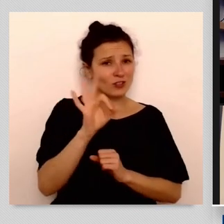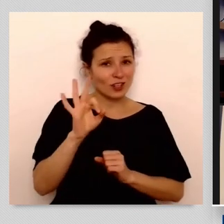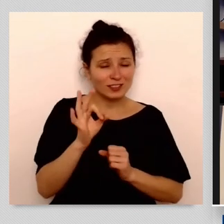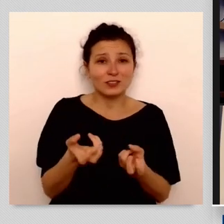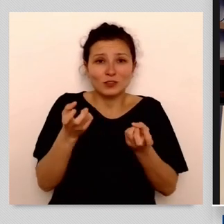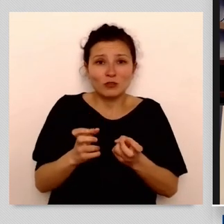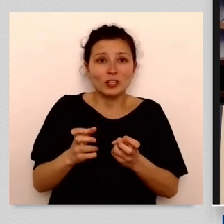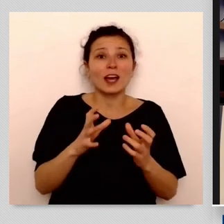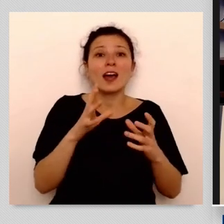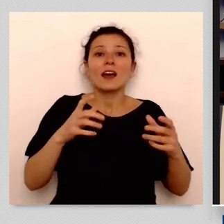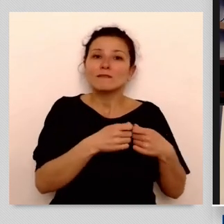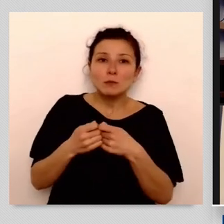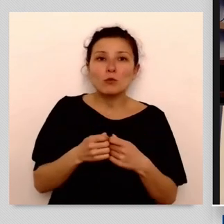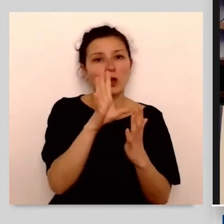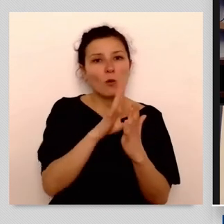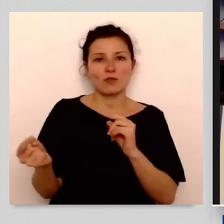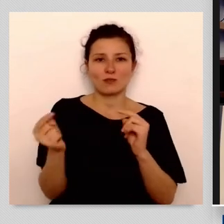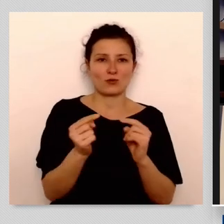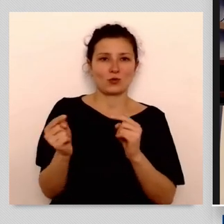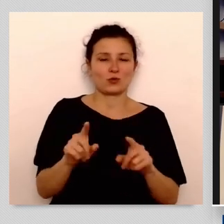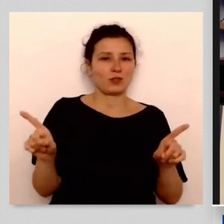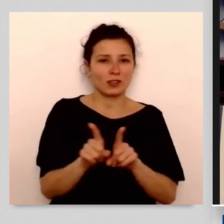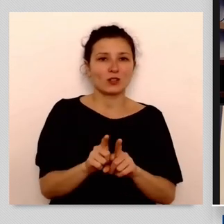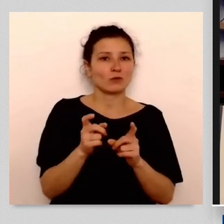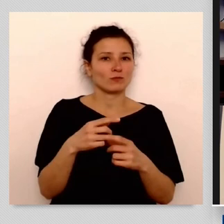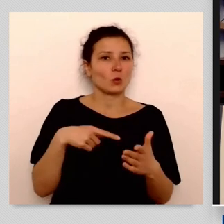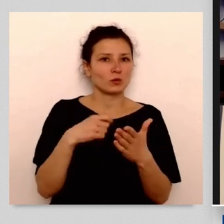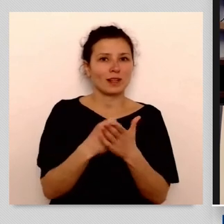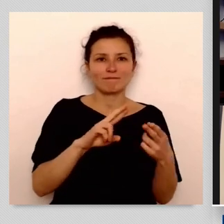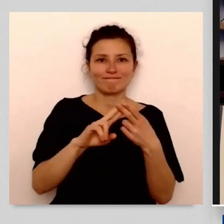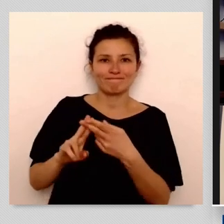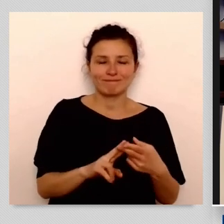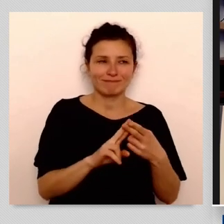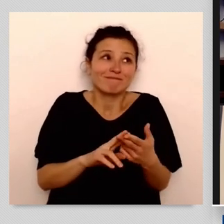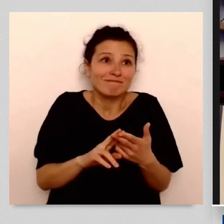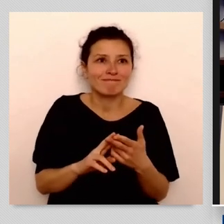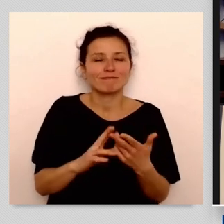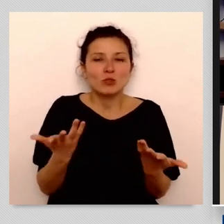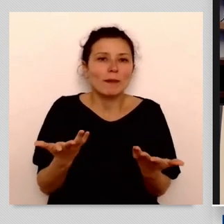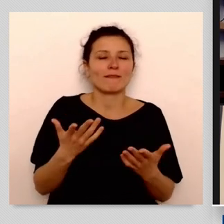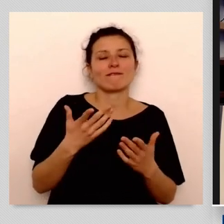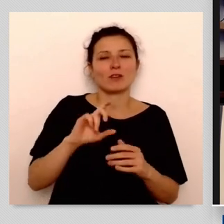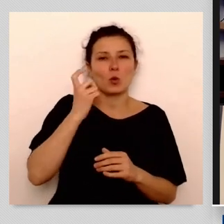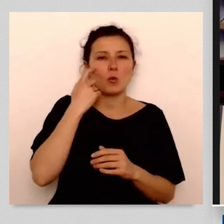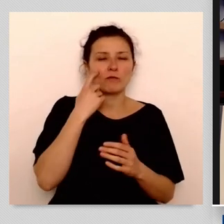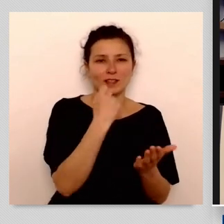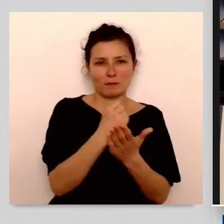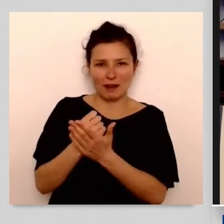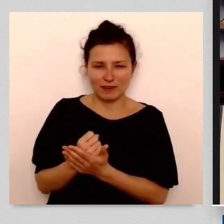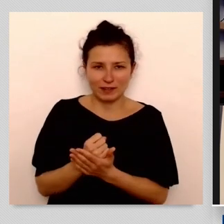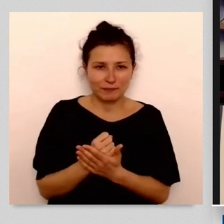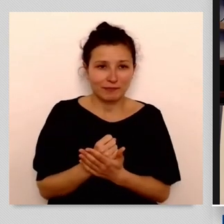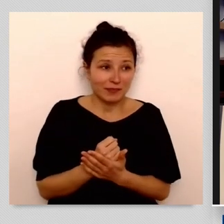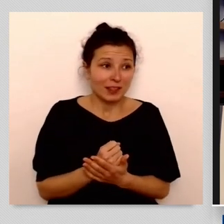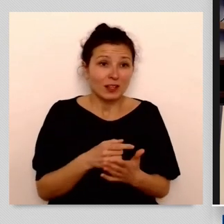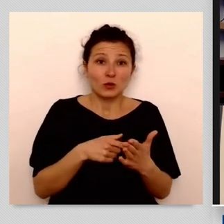wspólnej takiej dyskusji i określenia konsensusu, przynajmniej w głównych kwestiach, które by umożliwiły współpracę,